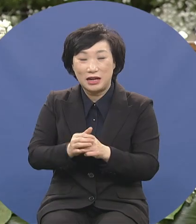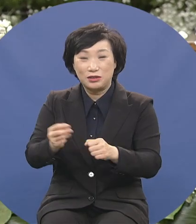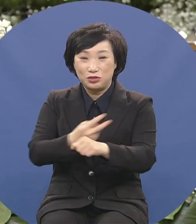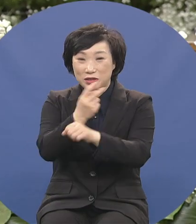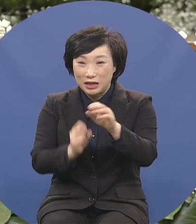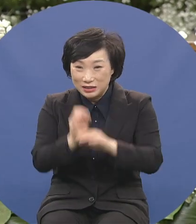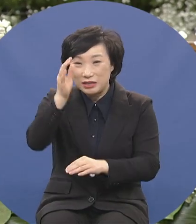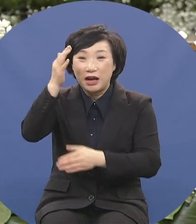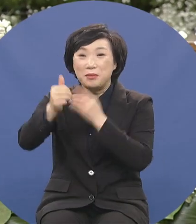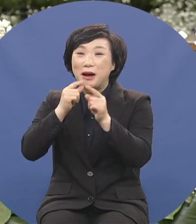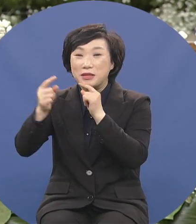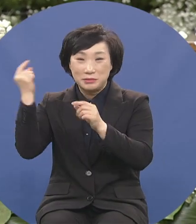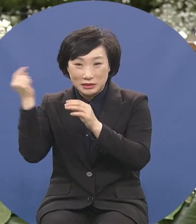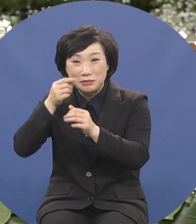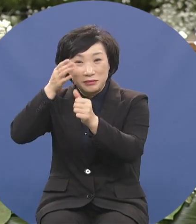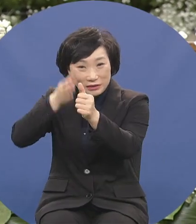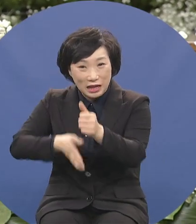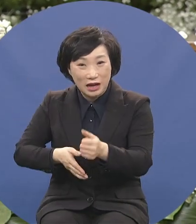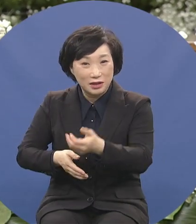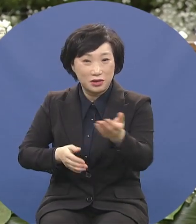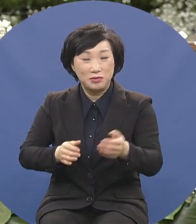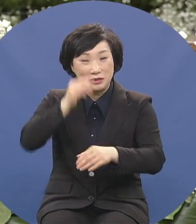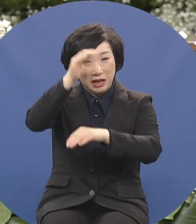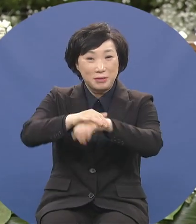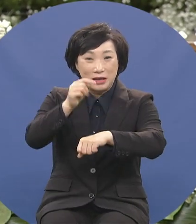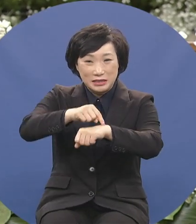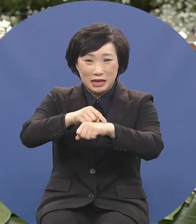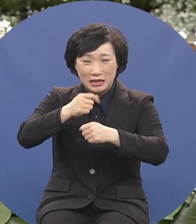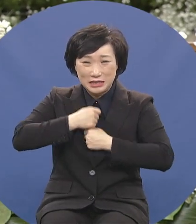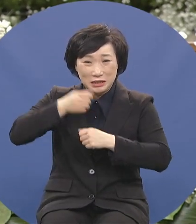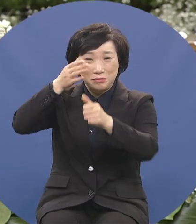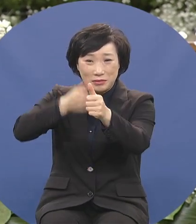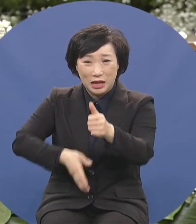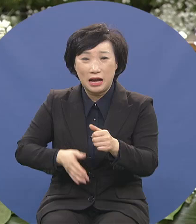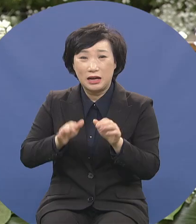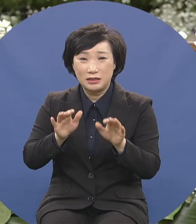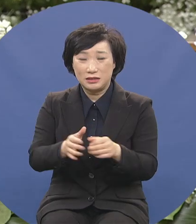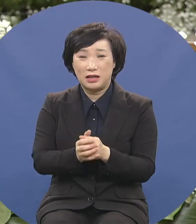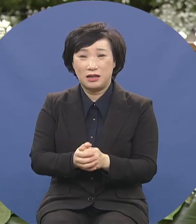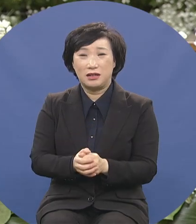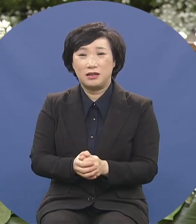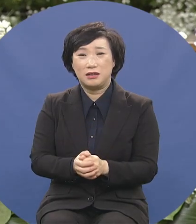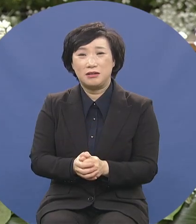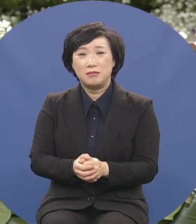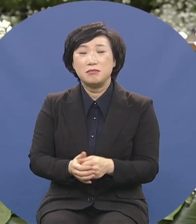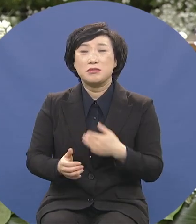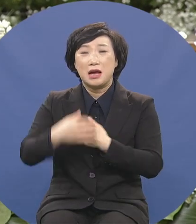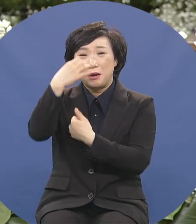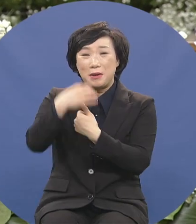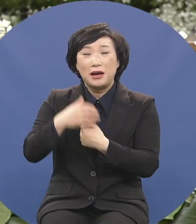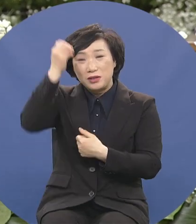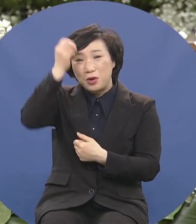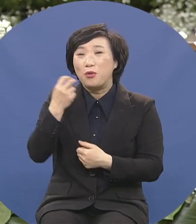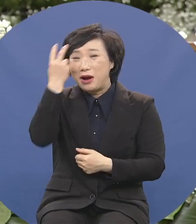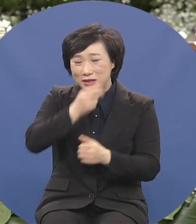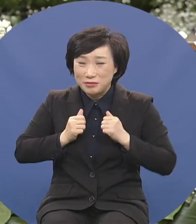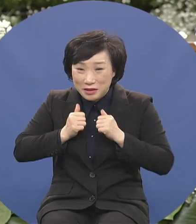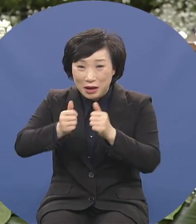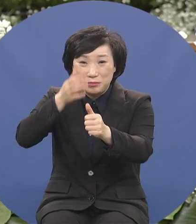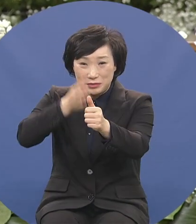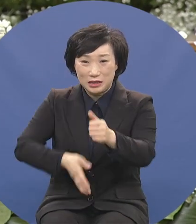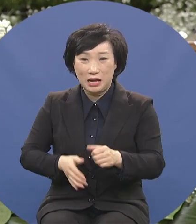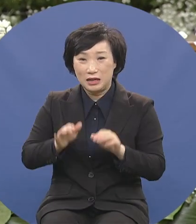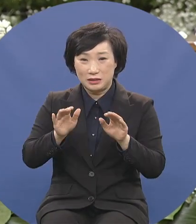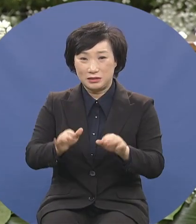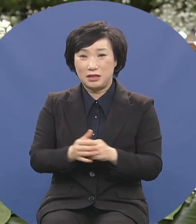2시간 이상 말씀 듣자. 예배 시간 잘 지키자. 내게 맡긴 영혼들 관리 잘하자.